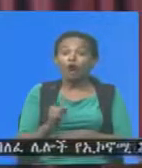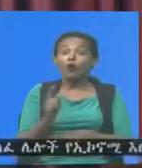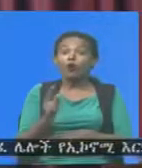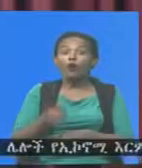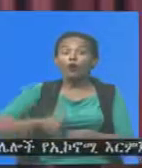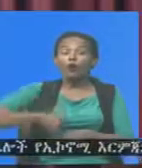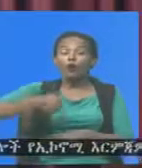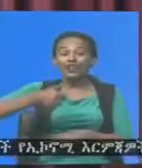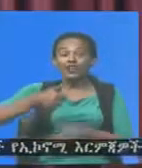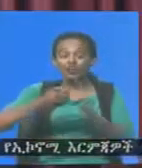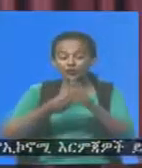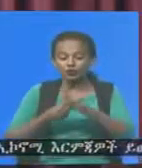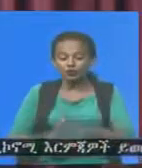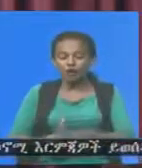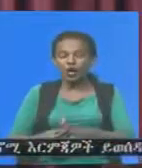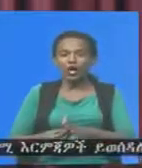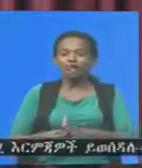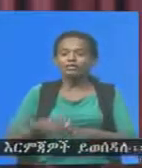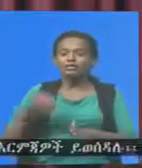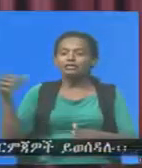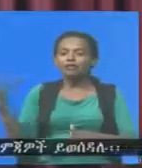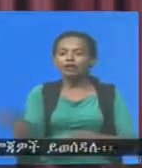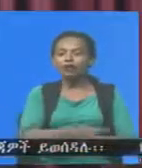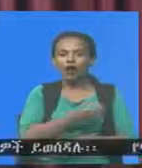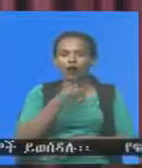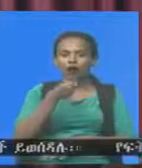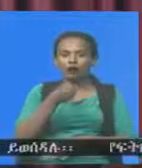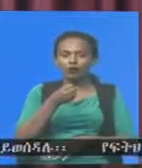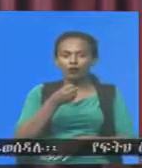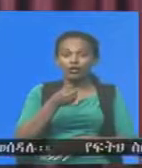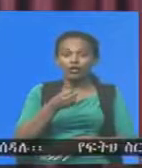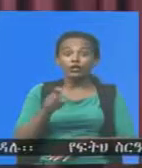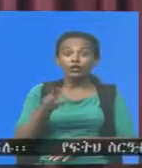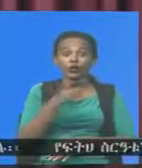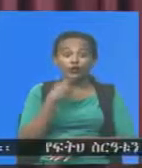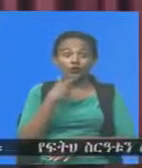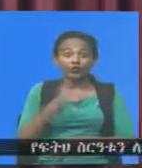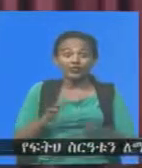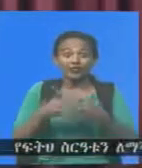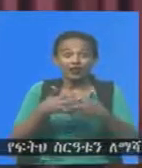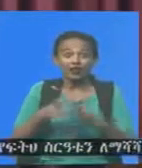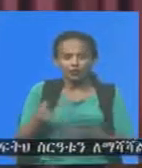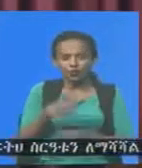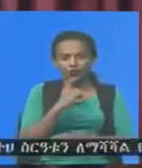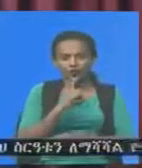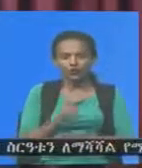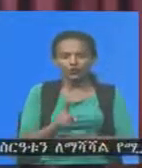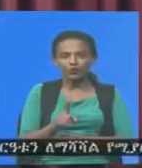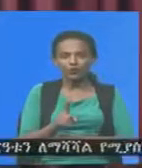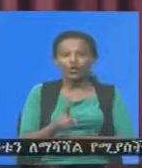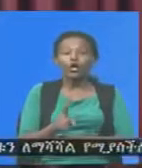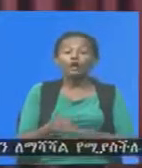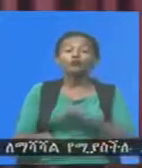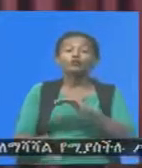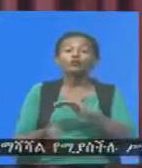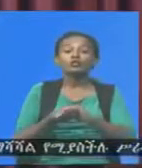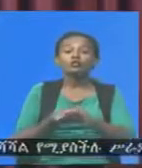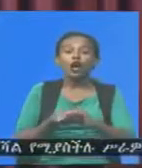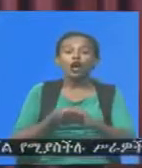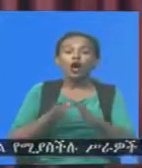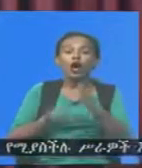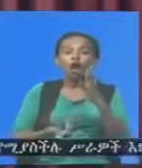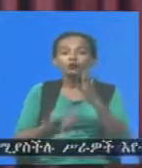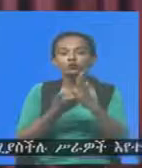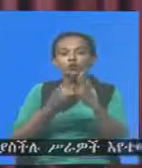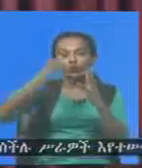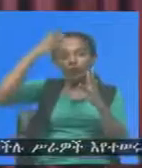ዋነኛ የጭቆና የዘረፋ መሳሪያ ነው የሆነ ያለው። ሙስና አምስተኛው መንግስት